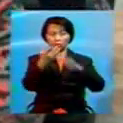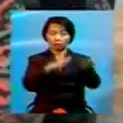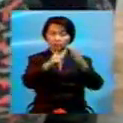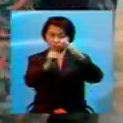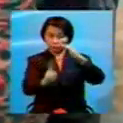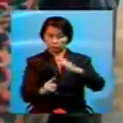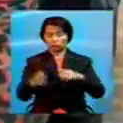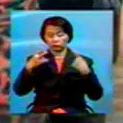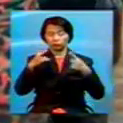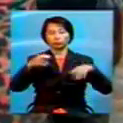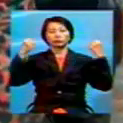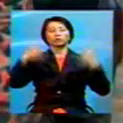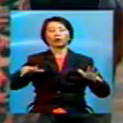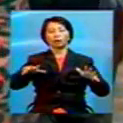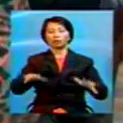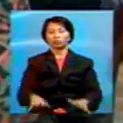17 lagi